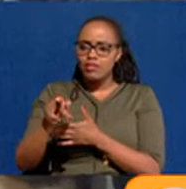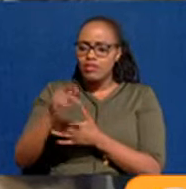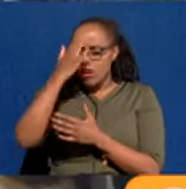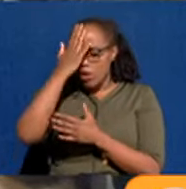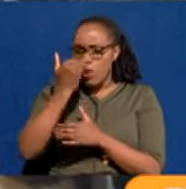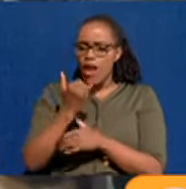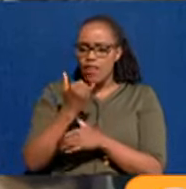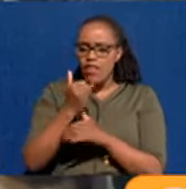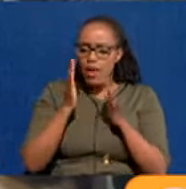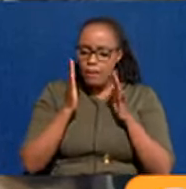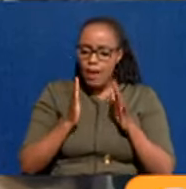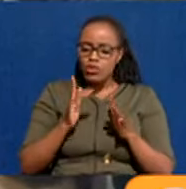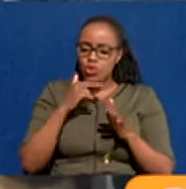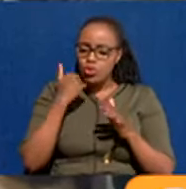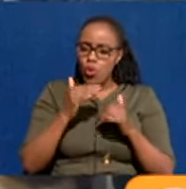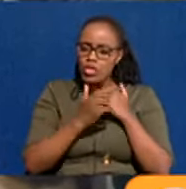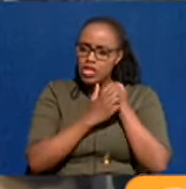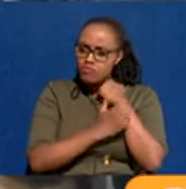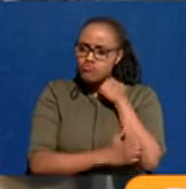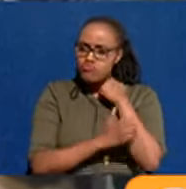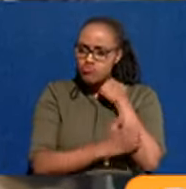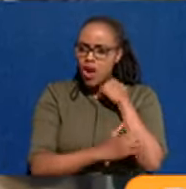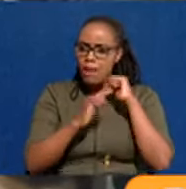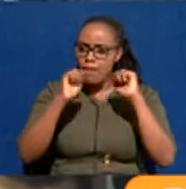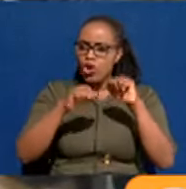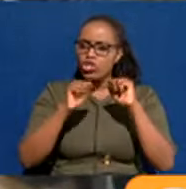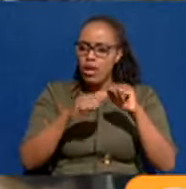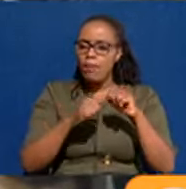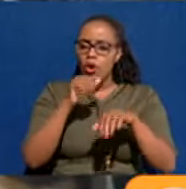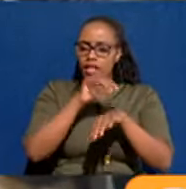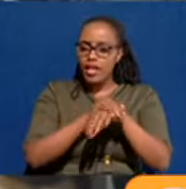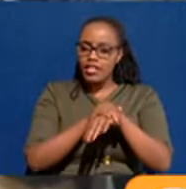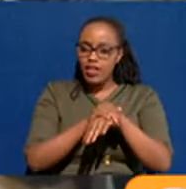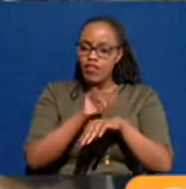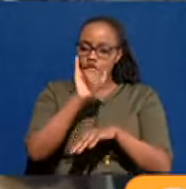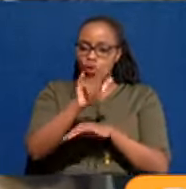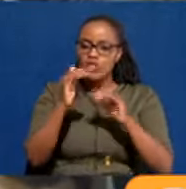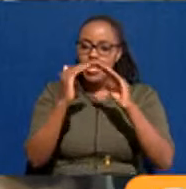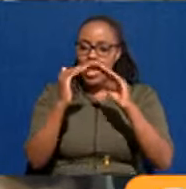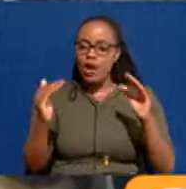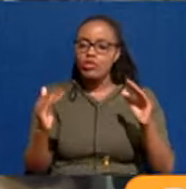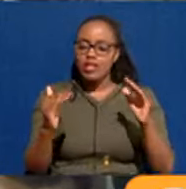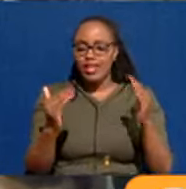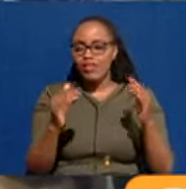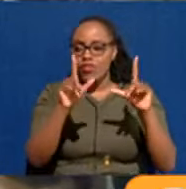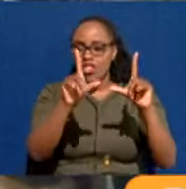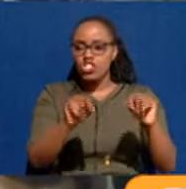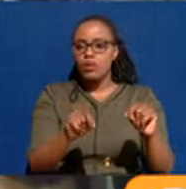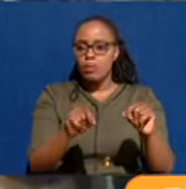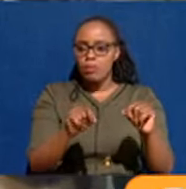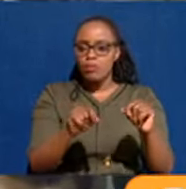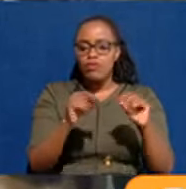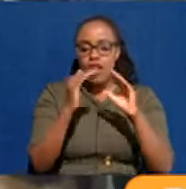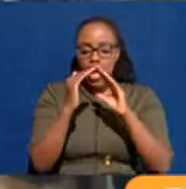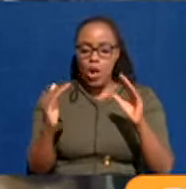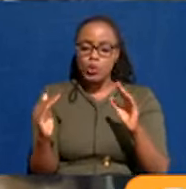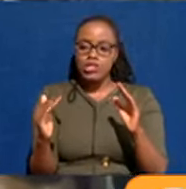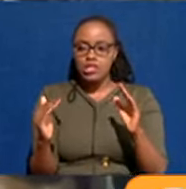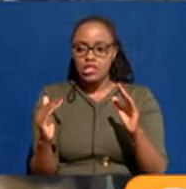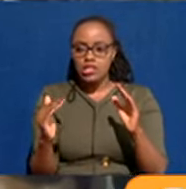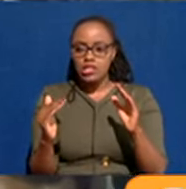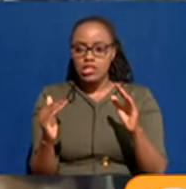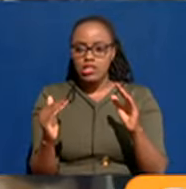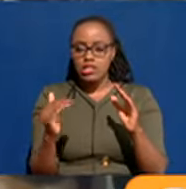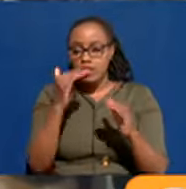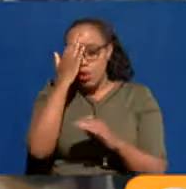Ndiyo pia mlalahoi. Aweze kuacquire. Hizo nyumba za affordable housing. Alright.